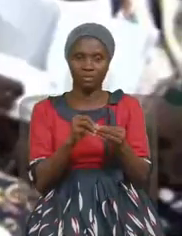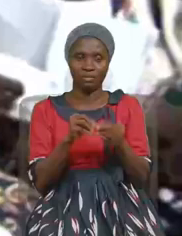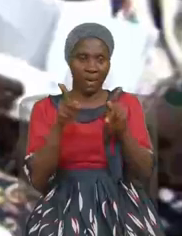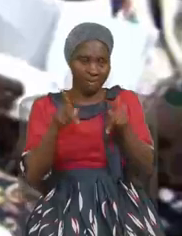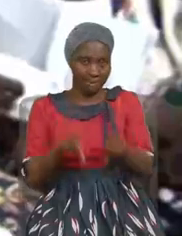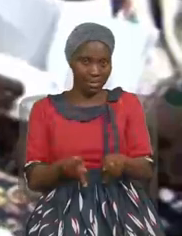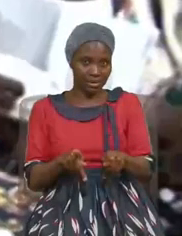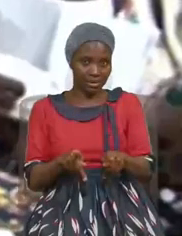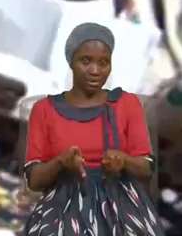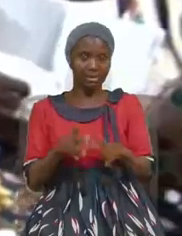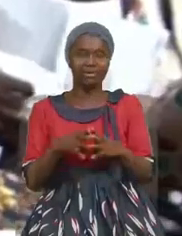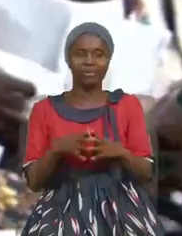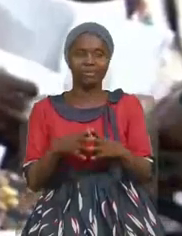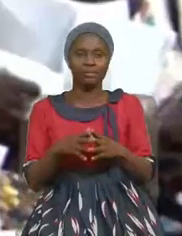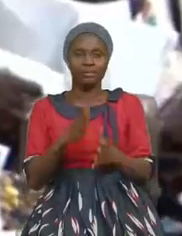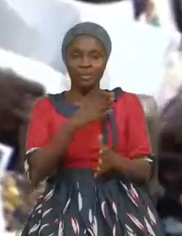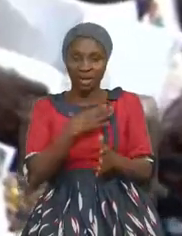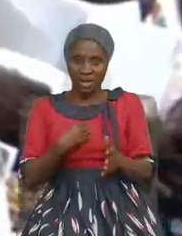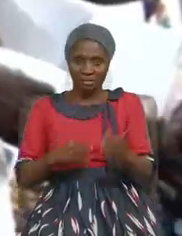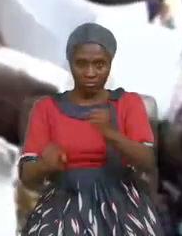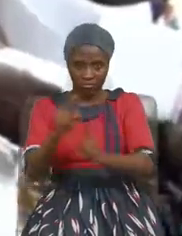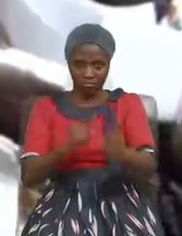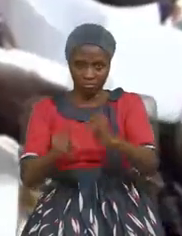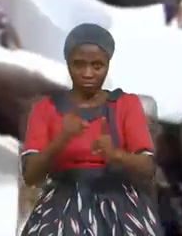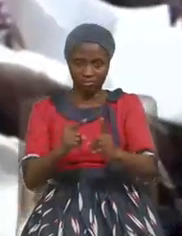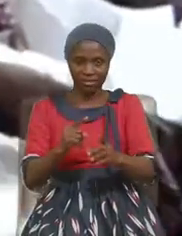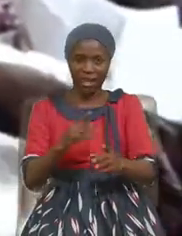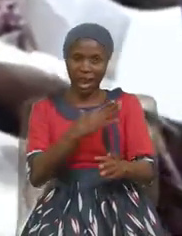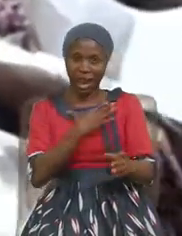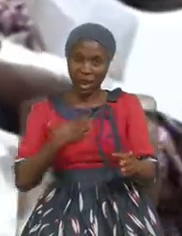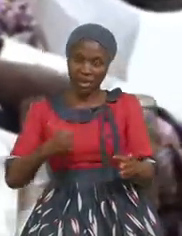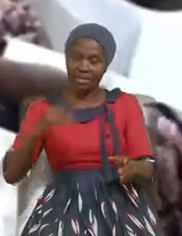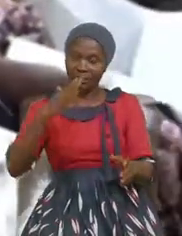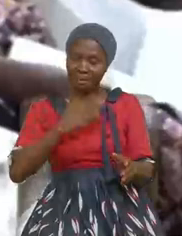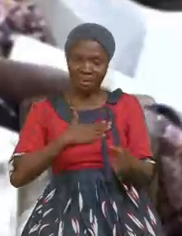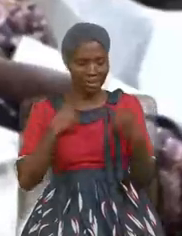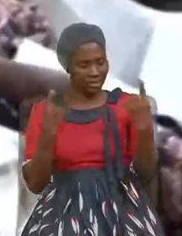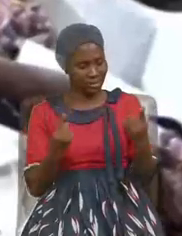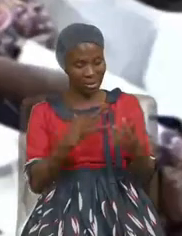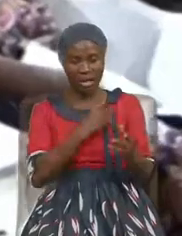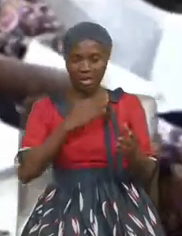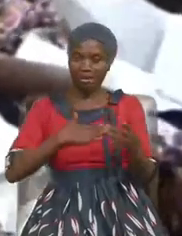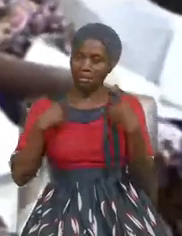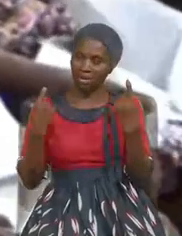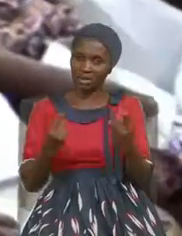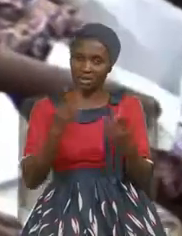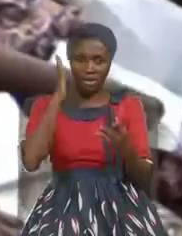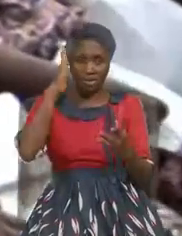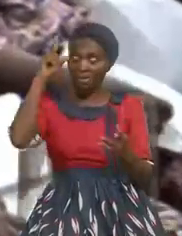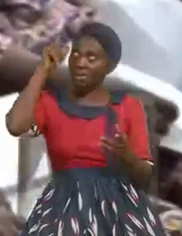Et mes péchés et mes iniquités, il ne s'en rappellera